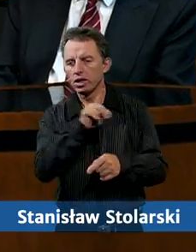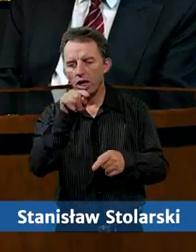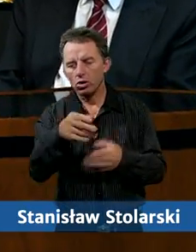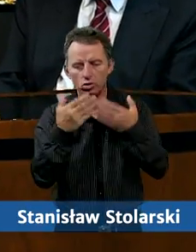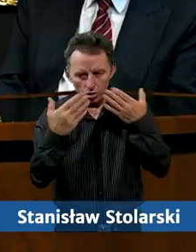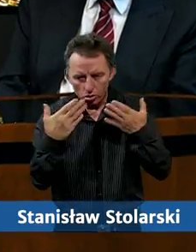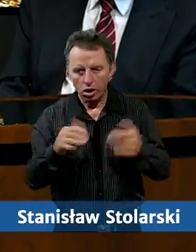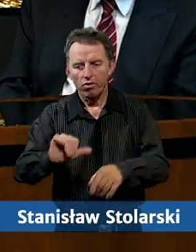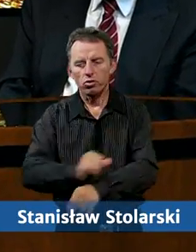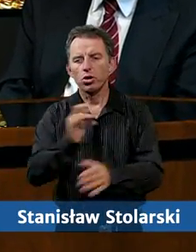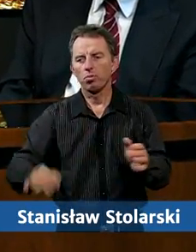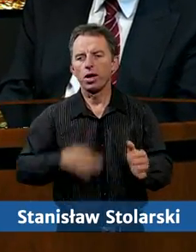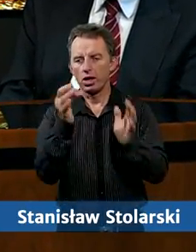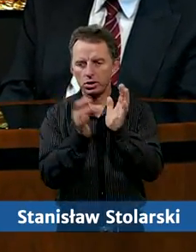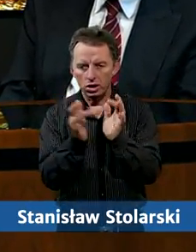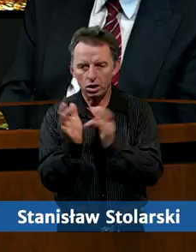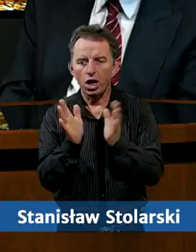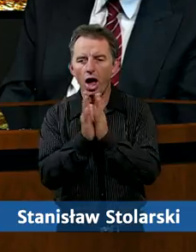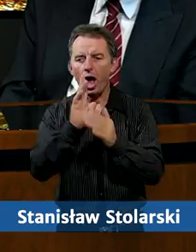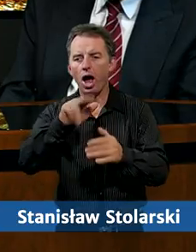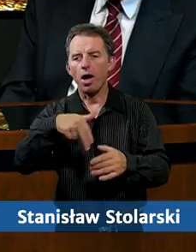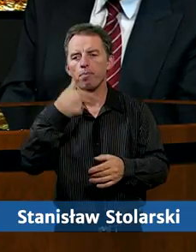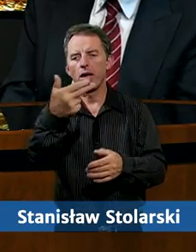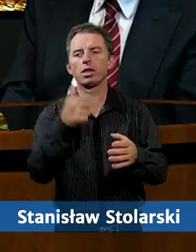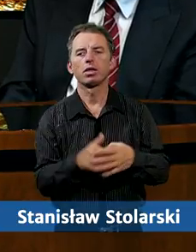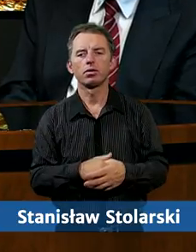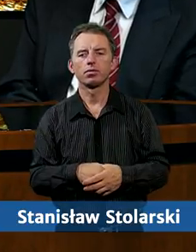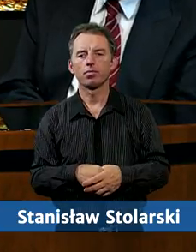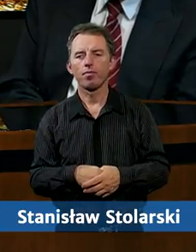za to dziękuję Ci w imieniu Pana Jezusa. Amen.